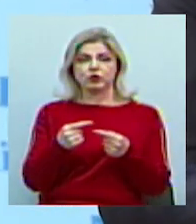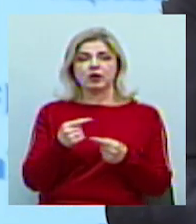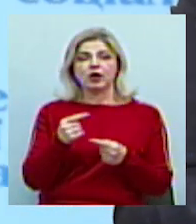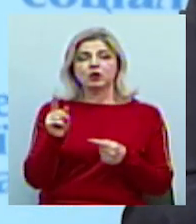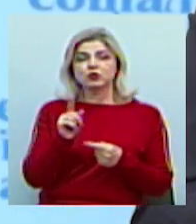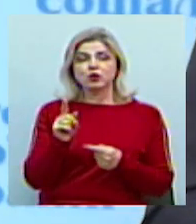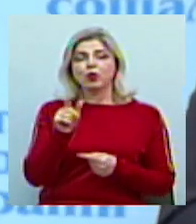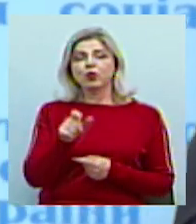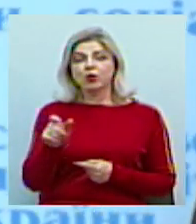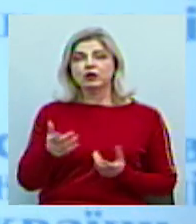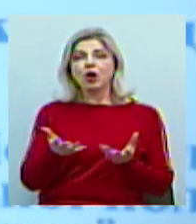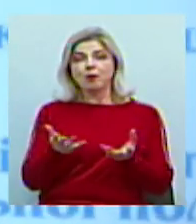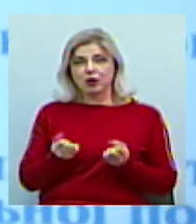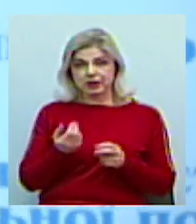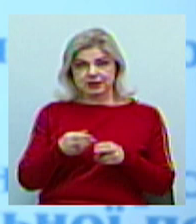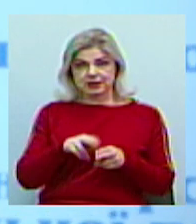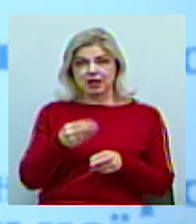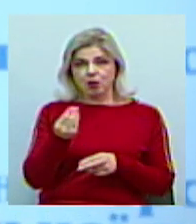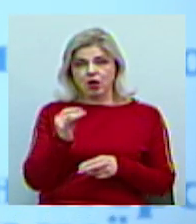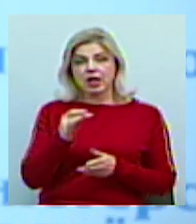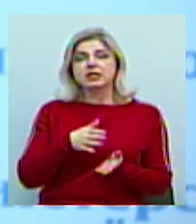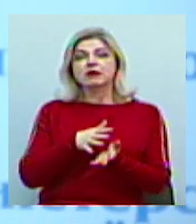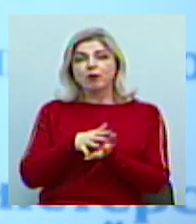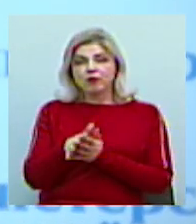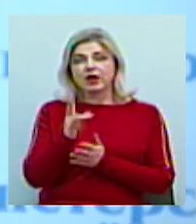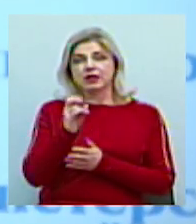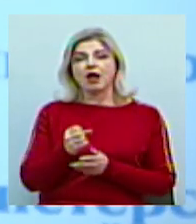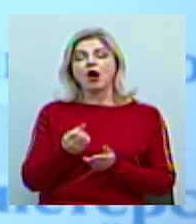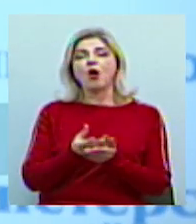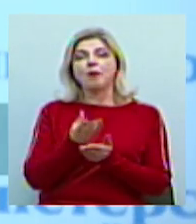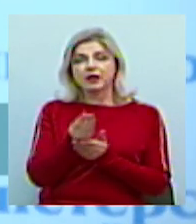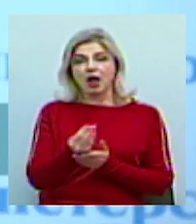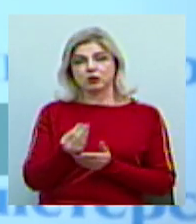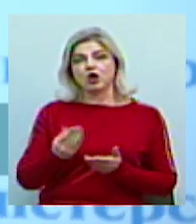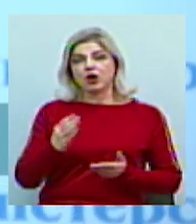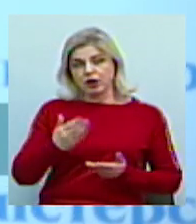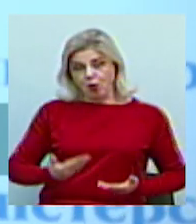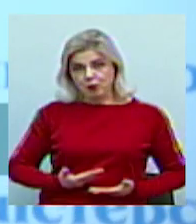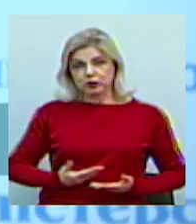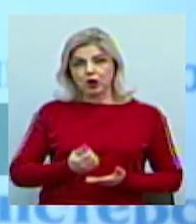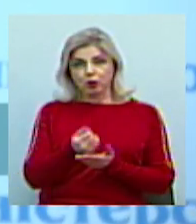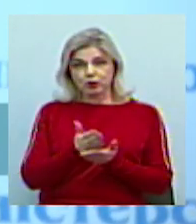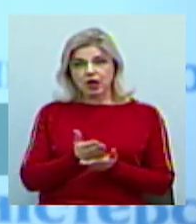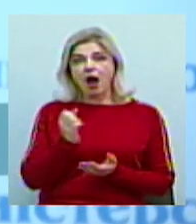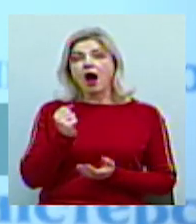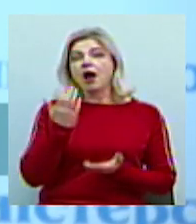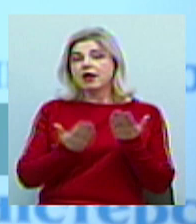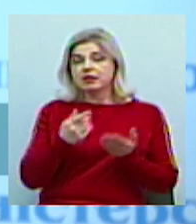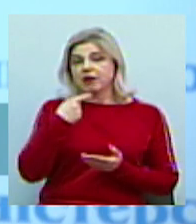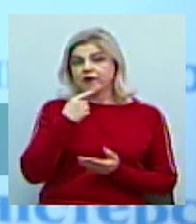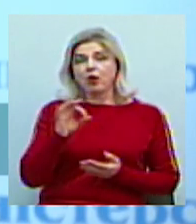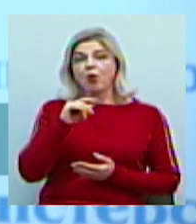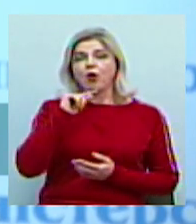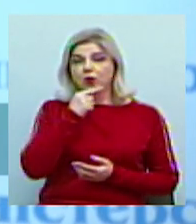зору того, щоб люди отримали ці кошти і використали їх на оплату житлово-комунальних послуг. А якщо мова йде про економію, то відповідно